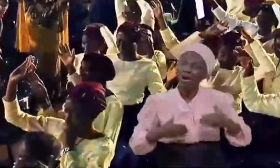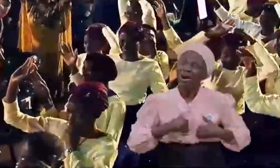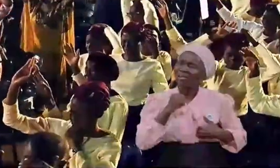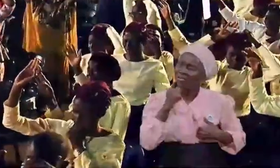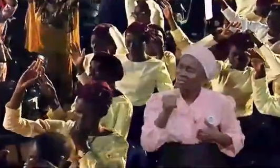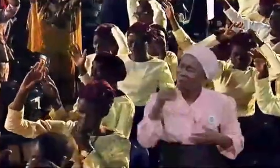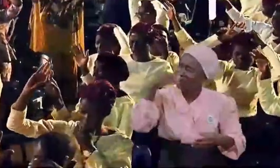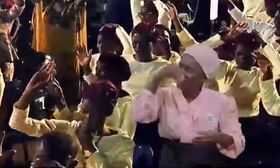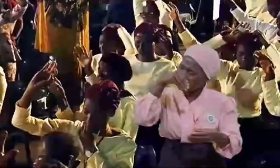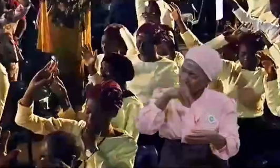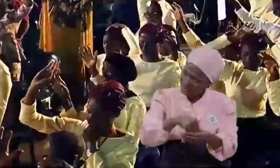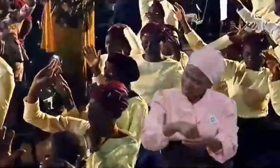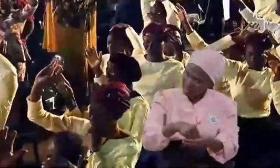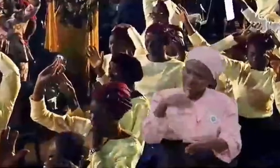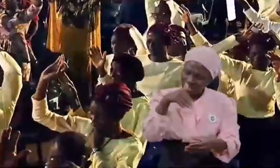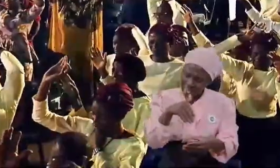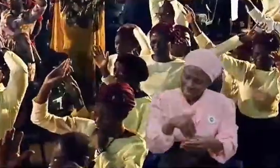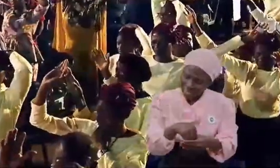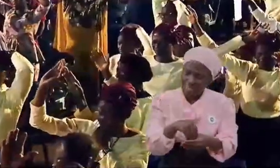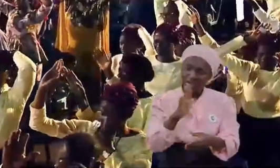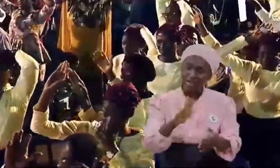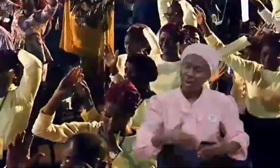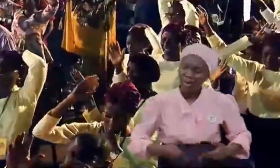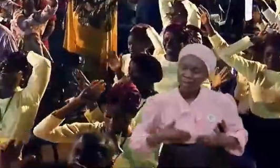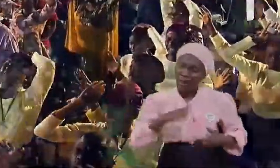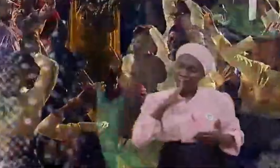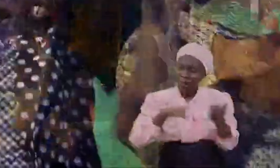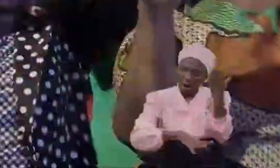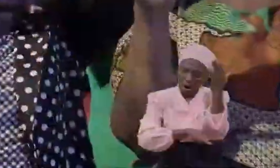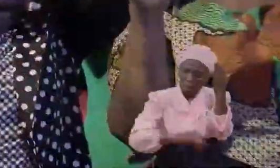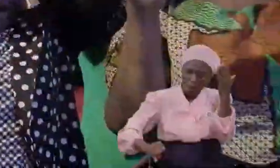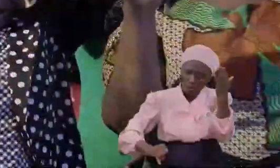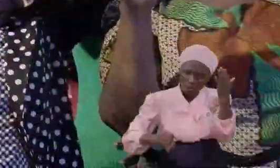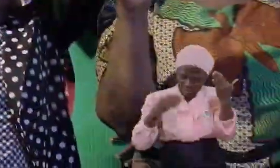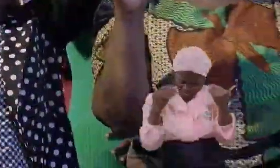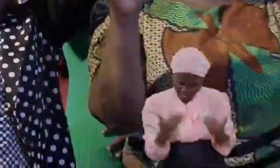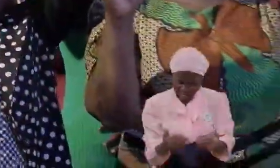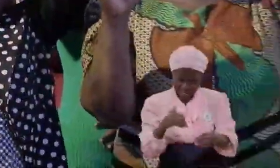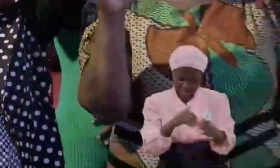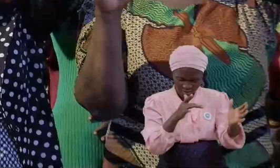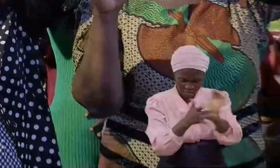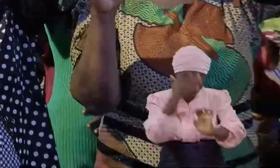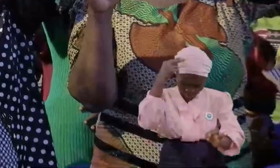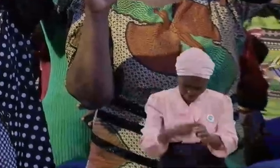corps, soit déraciné maintenant au nom de Jésus.